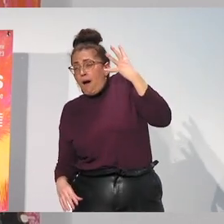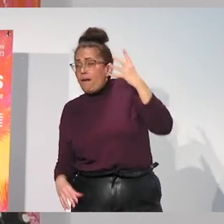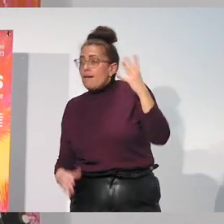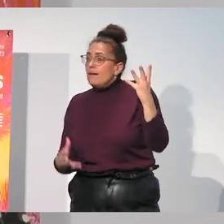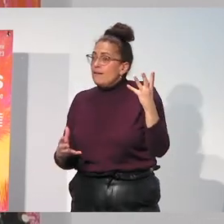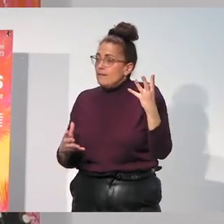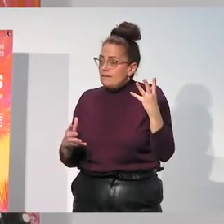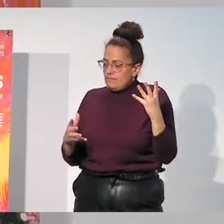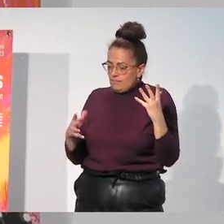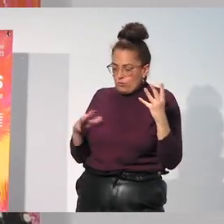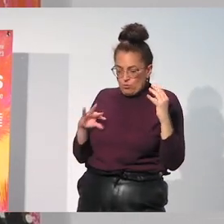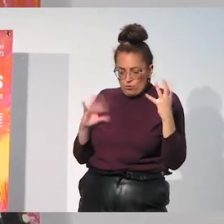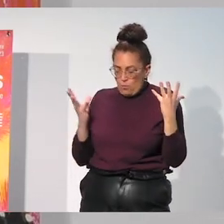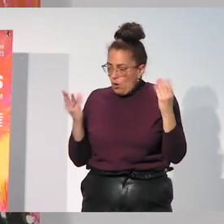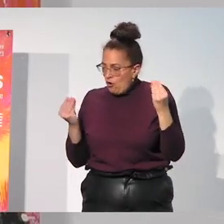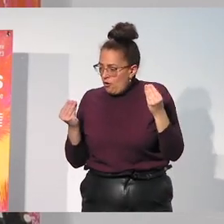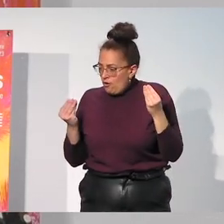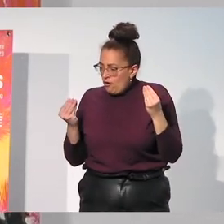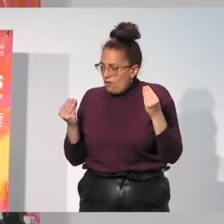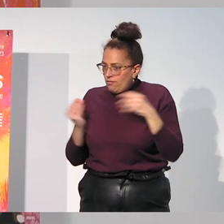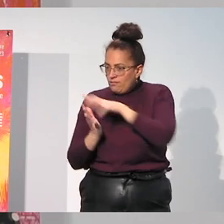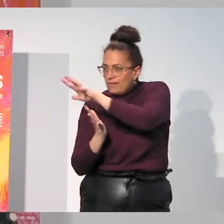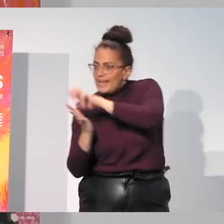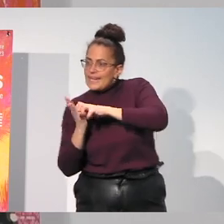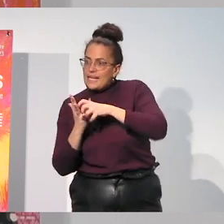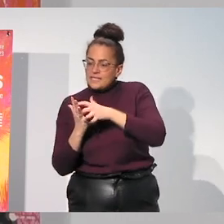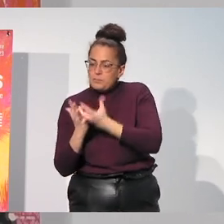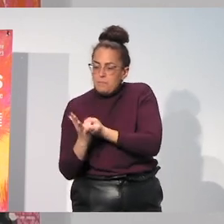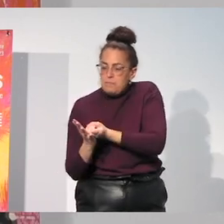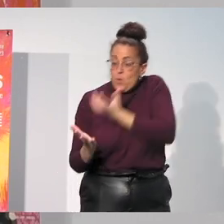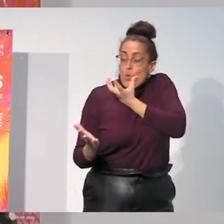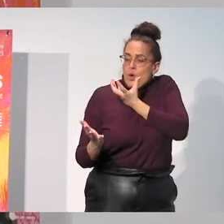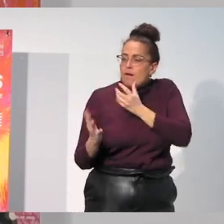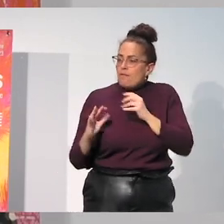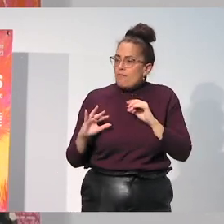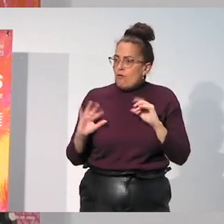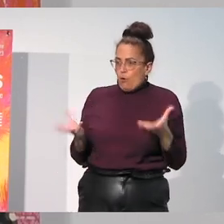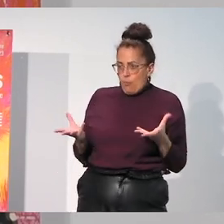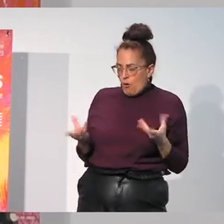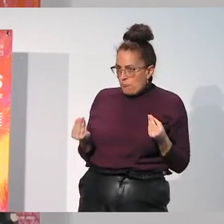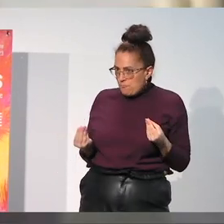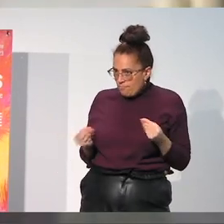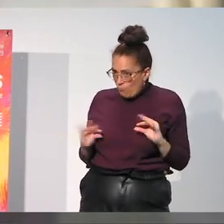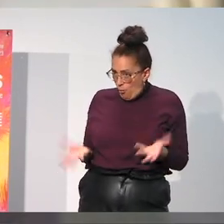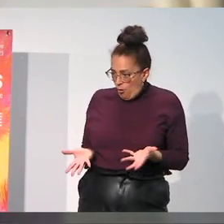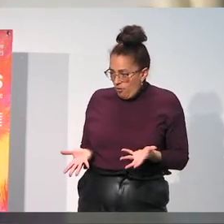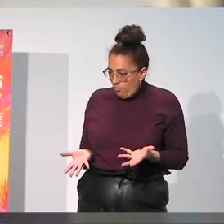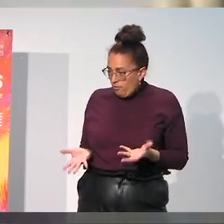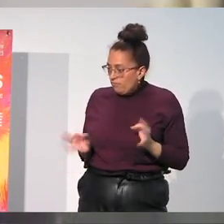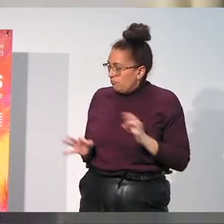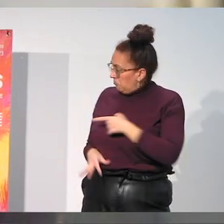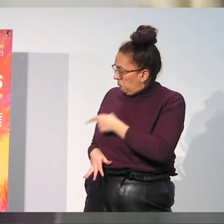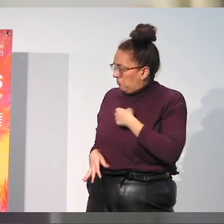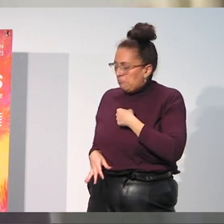travaille cette matière-là qui est de donner une luminosité au texte? Ouais, non, ça c'est une très très belle question. Alors en plus je vous remercie parce que vous